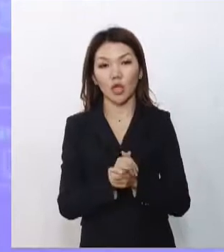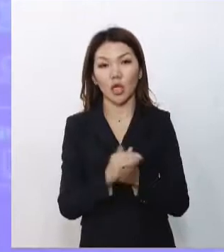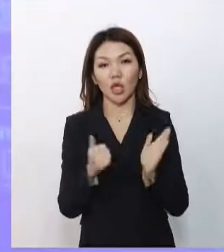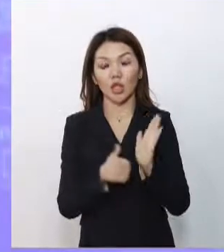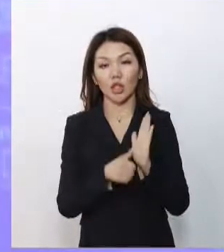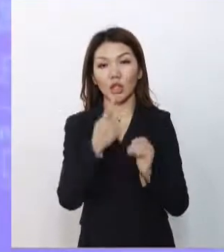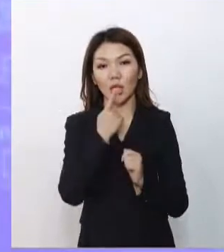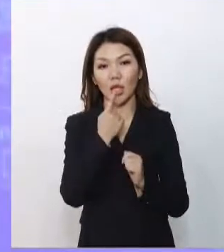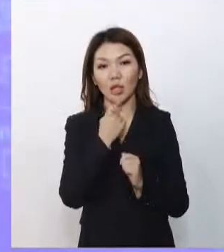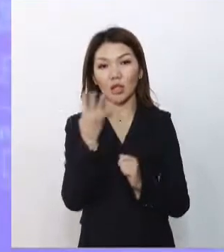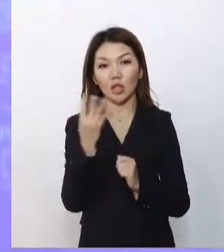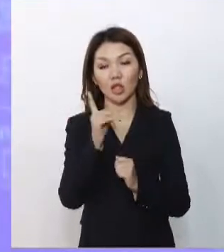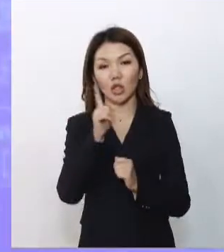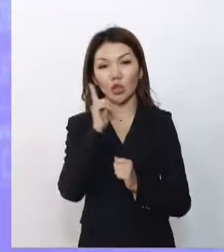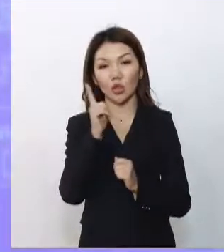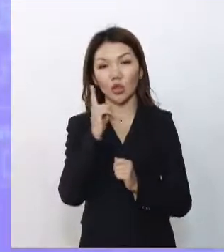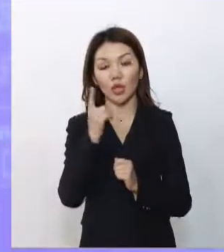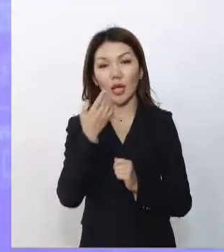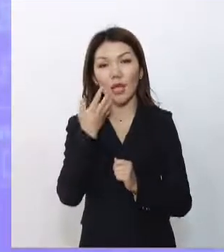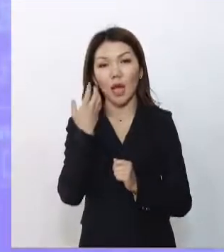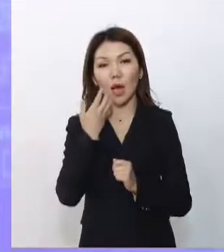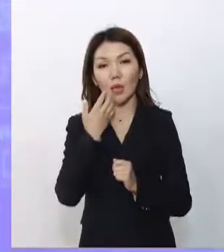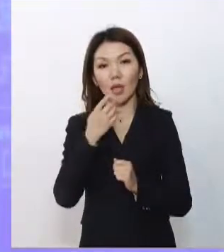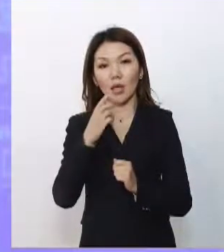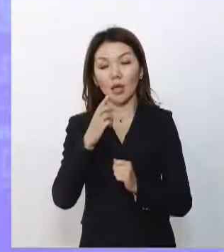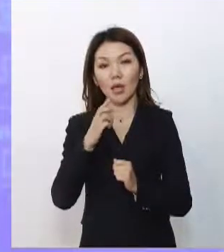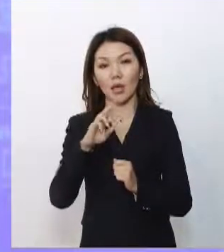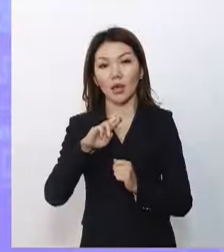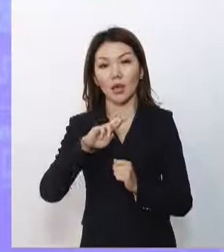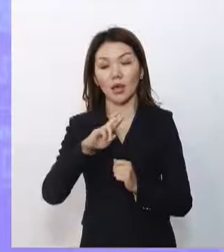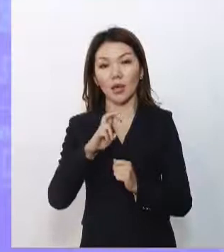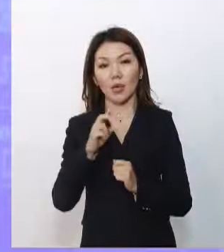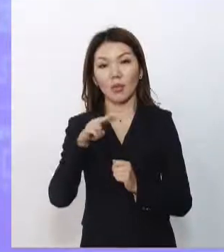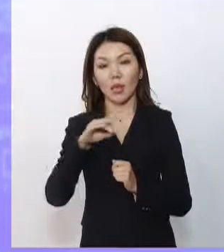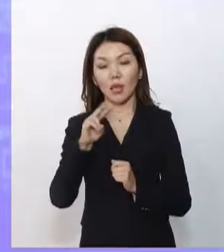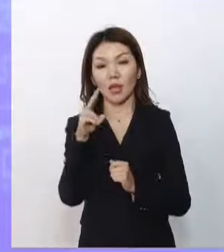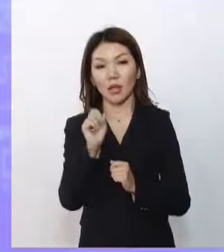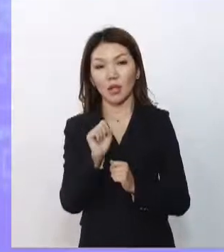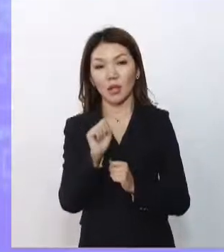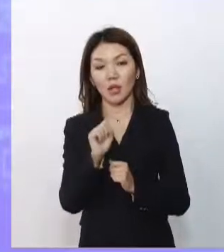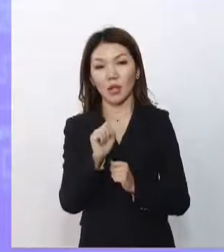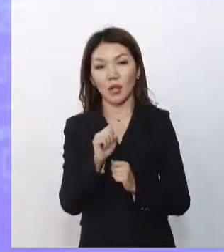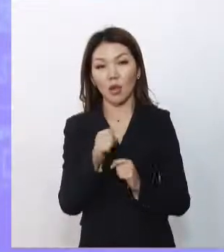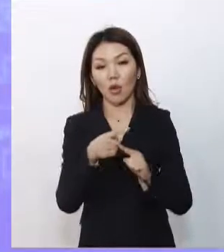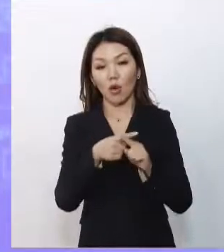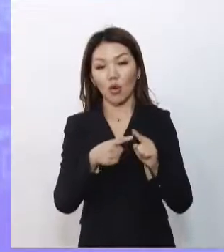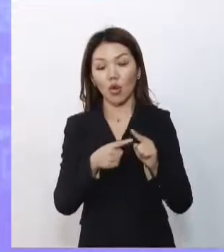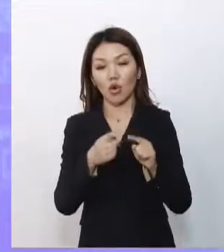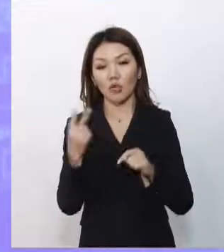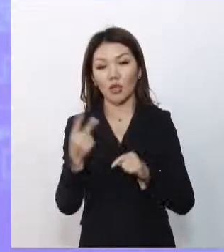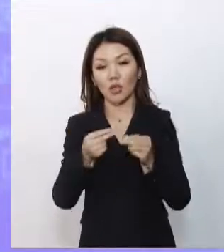Шесть красных и четыре зеленых яблока разложите поровну на две тарелки. Сколько